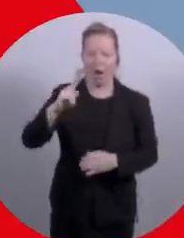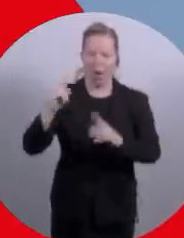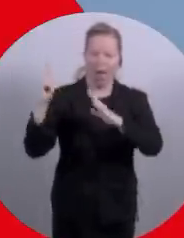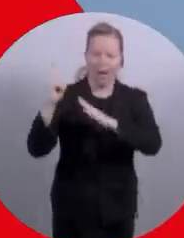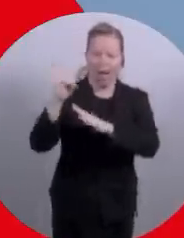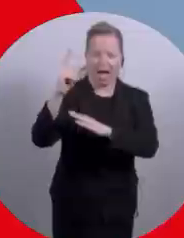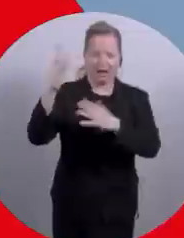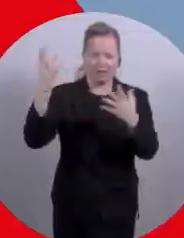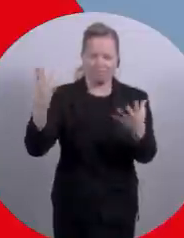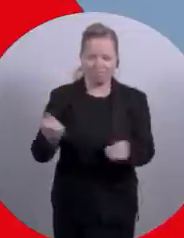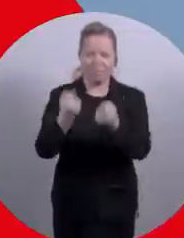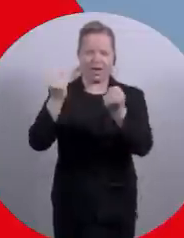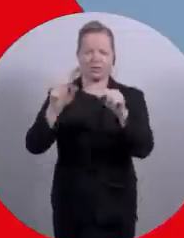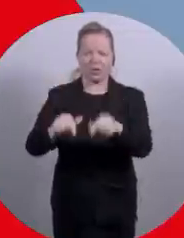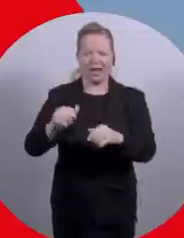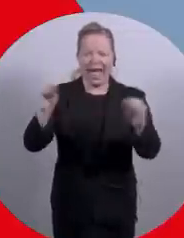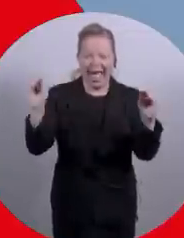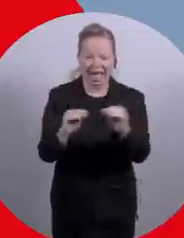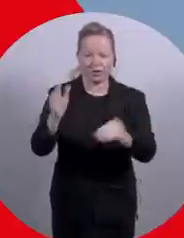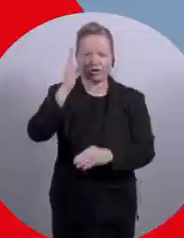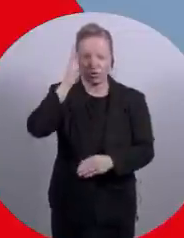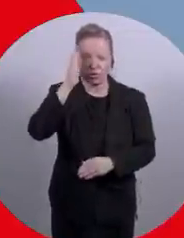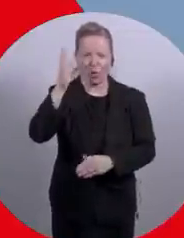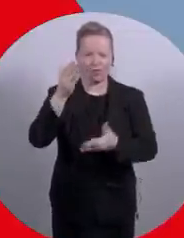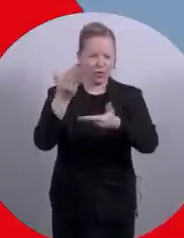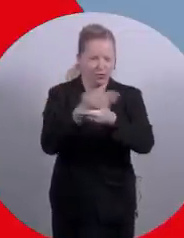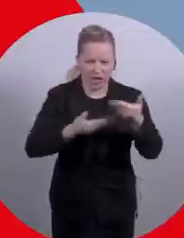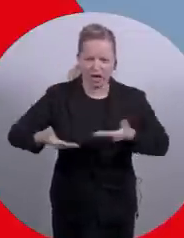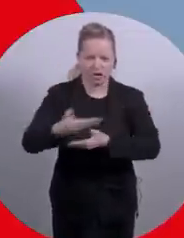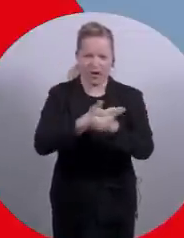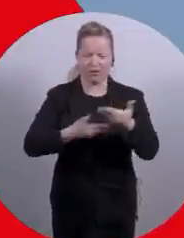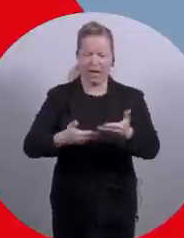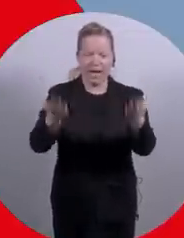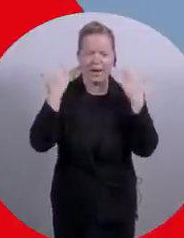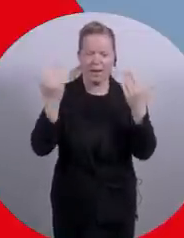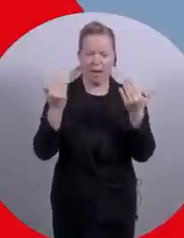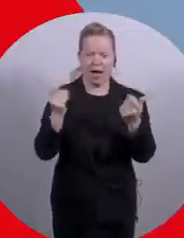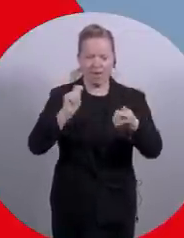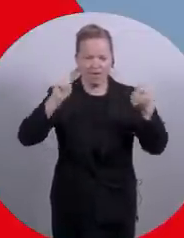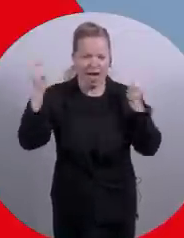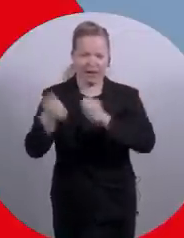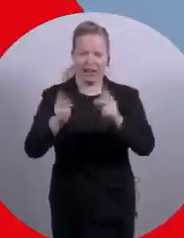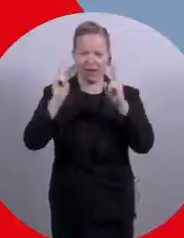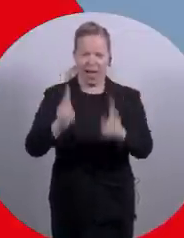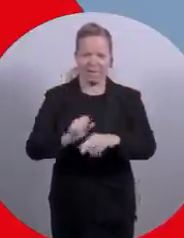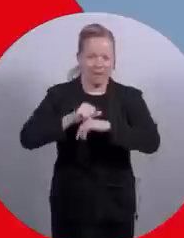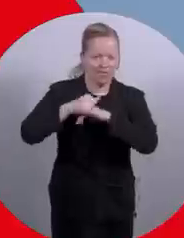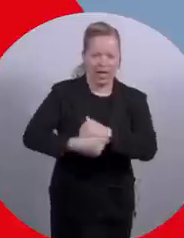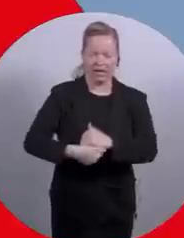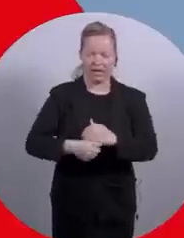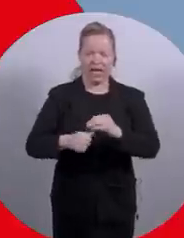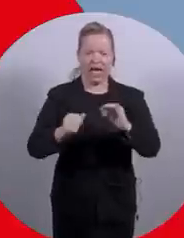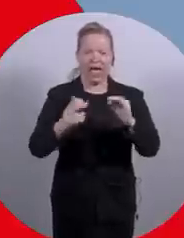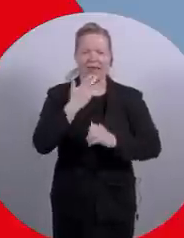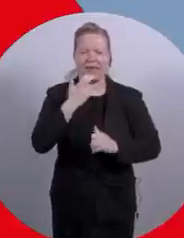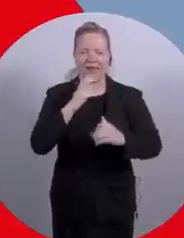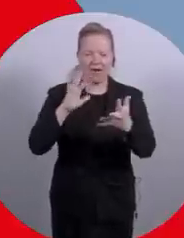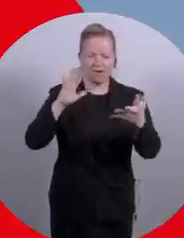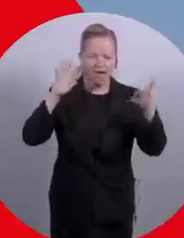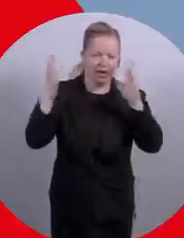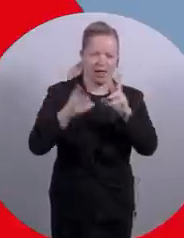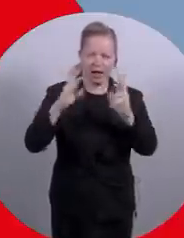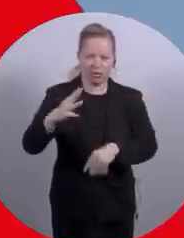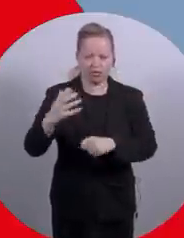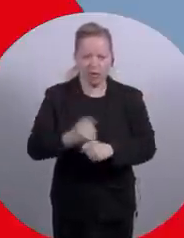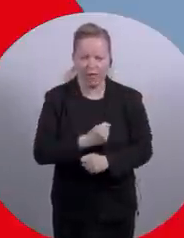gewinnt sondern die echte Zukunft für die Wirtschaft den Klimawandel zu bewältigen den Energiewandel zu bewältigen und gleichzeitig